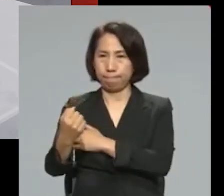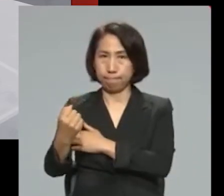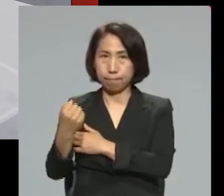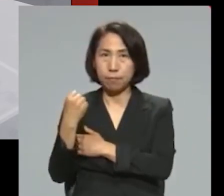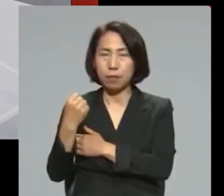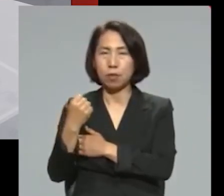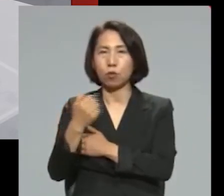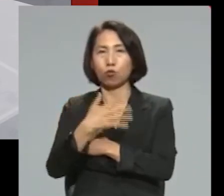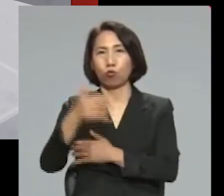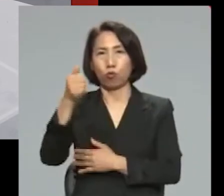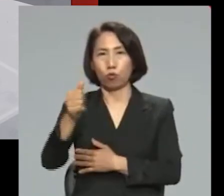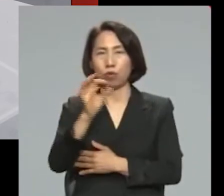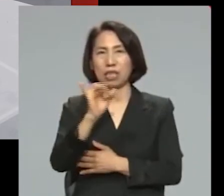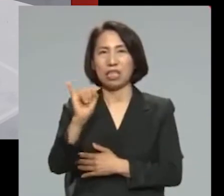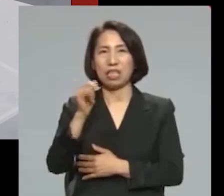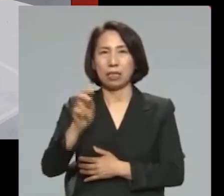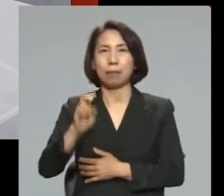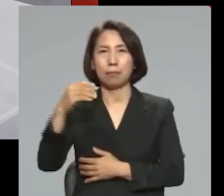군수 이남철,